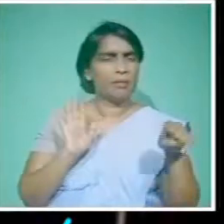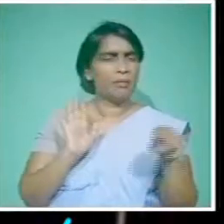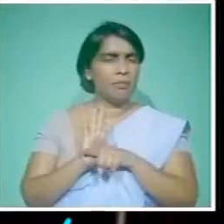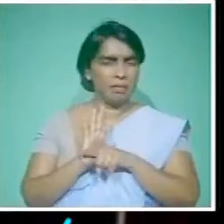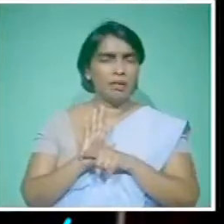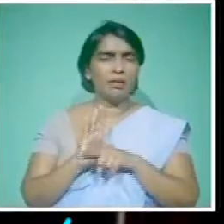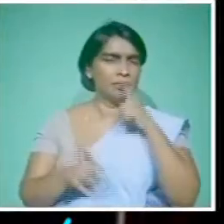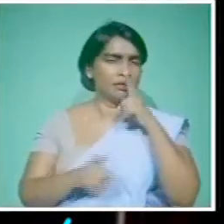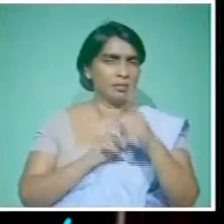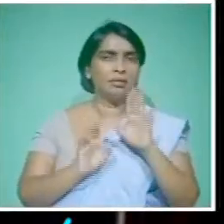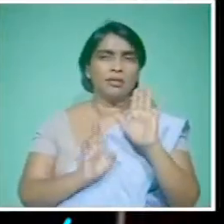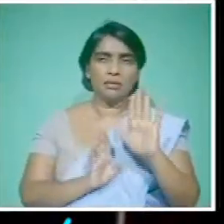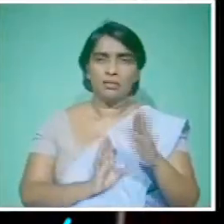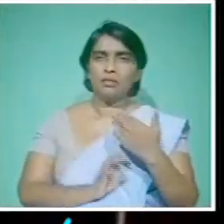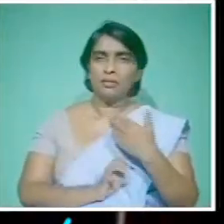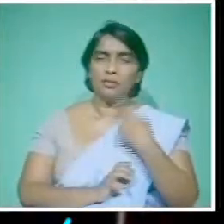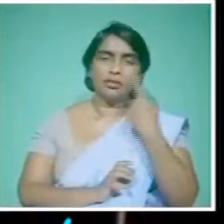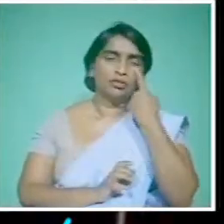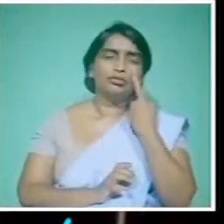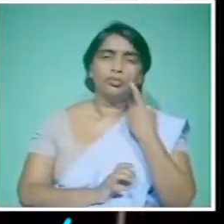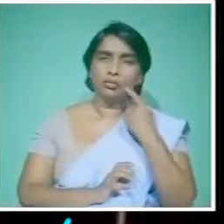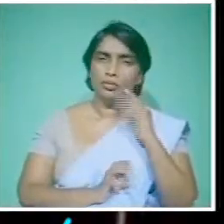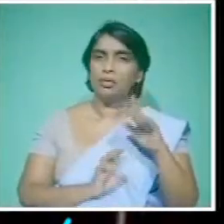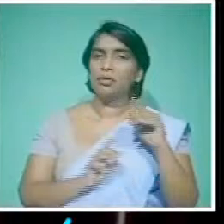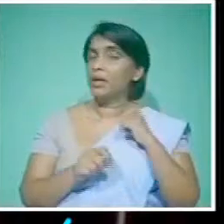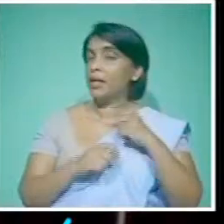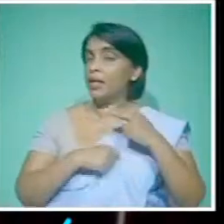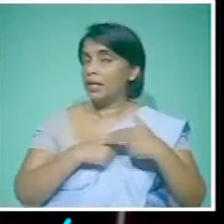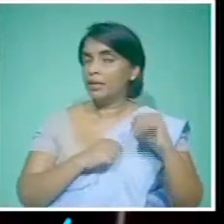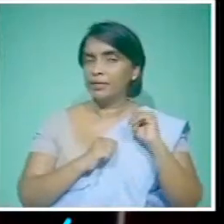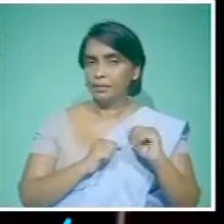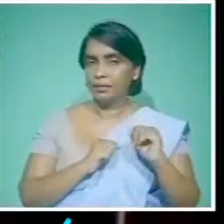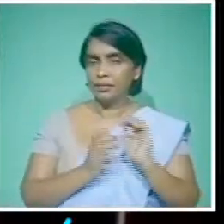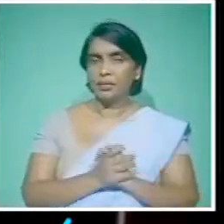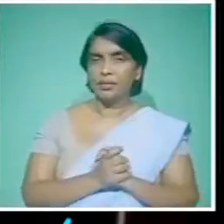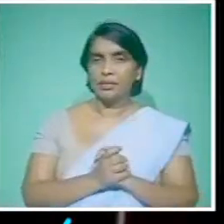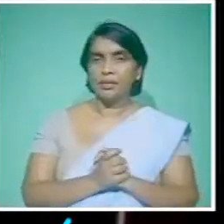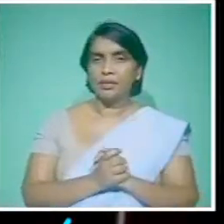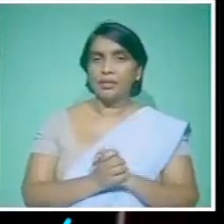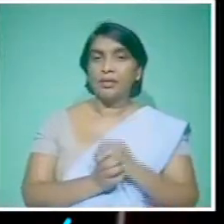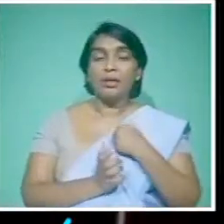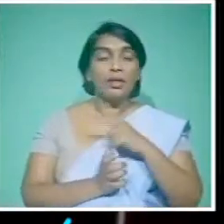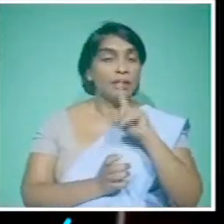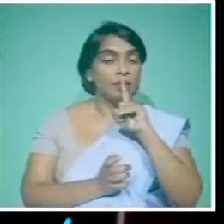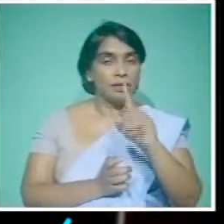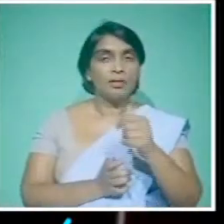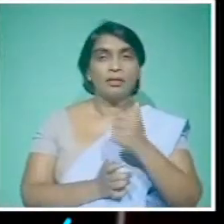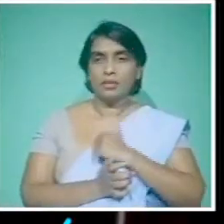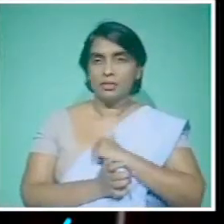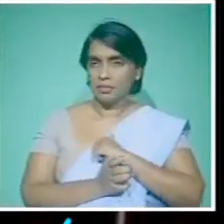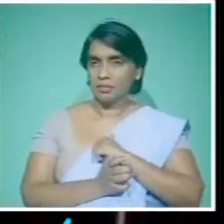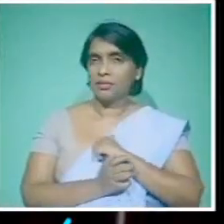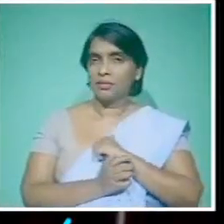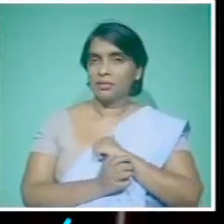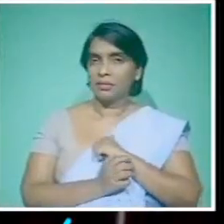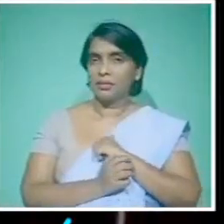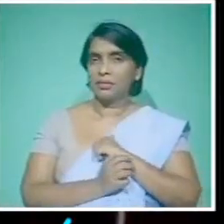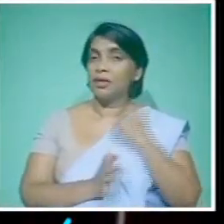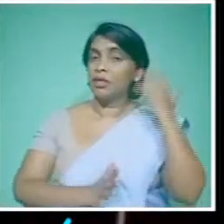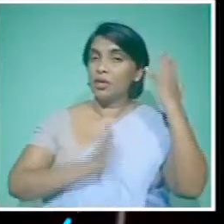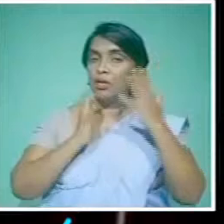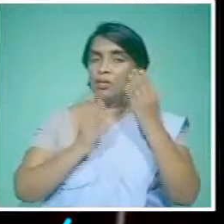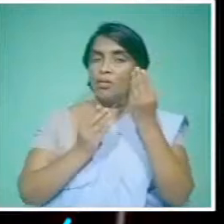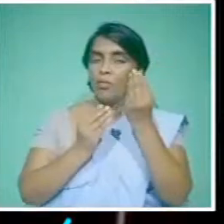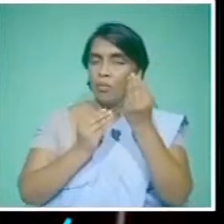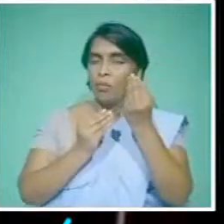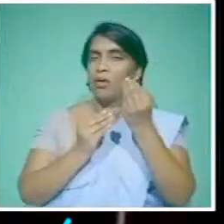ඍණාත්මකව කතා කරනවා ඇත්තටම ඒක ගැන මම කනගාටු වෙනවා මොකද හේතුව මම කියන්න කැමති ලෝකයේ